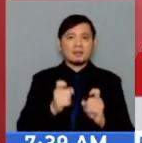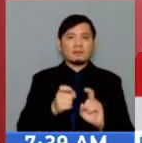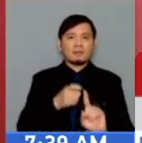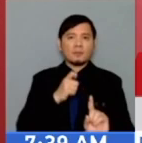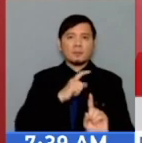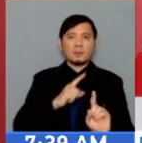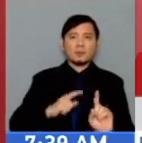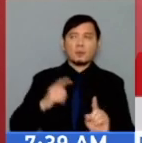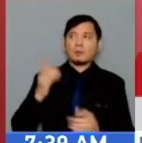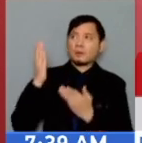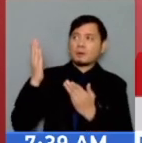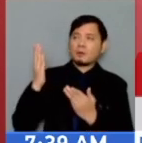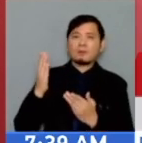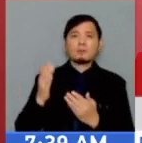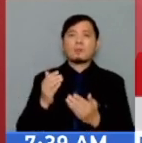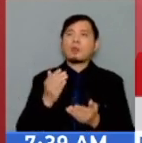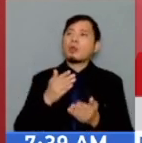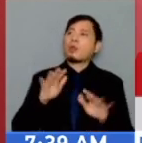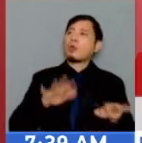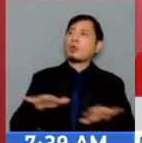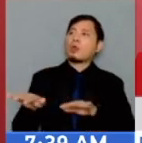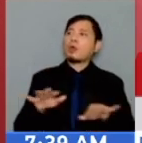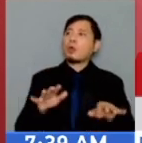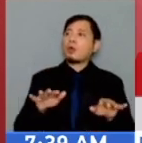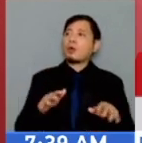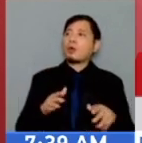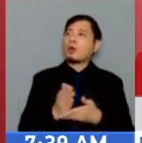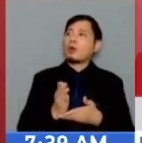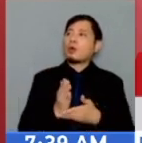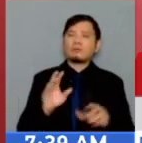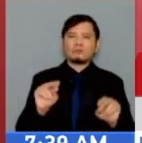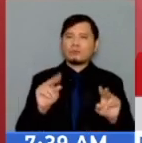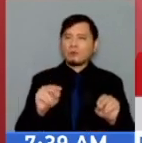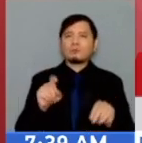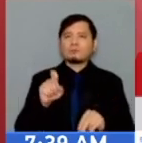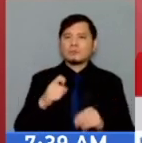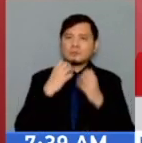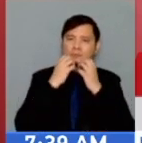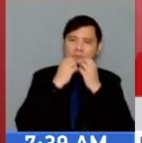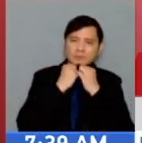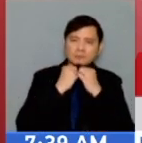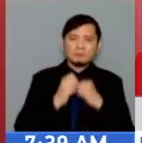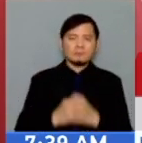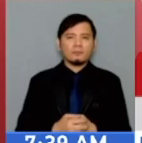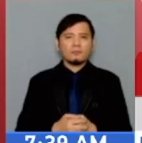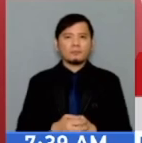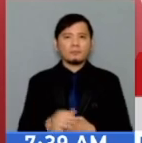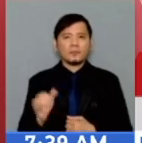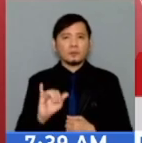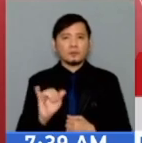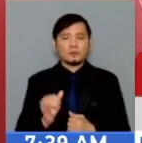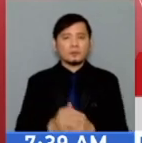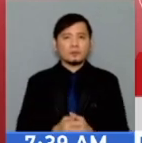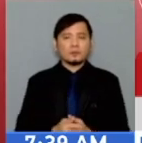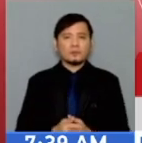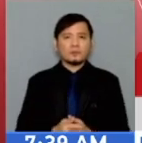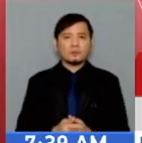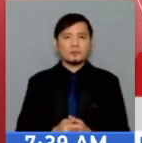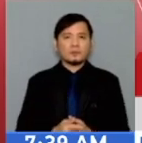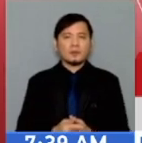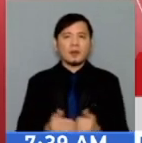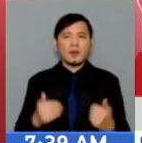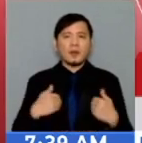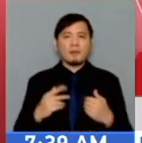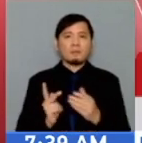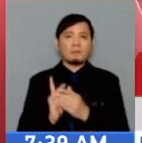granted. Okay. And then on the lighter side, napunta naman kami dun sa ano, sa mga halaman. Mahilig magpadala